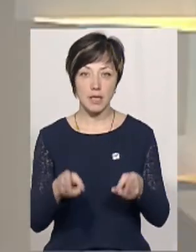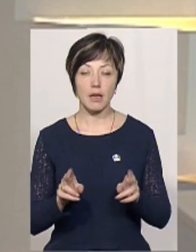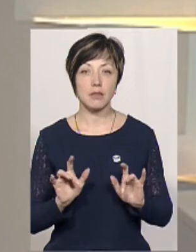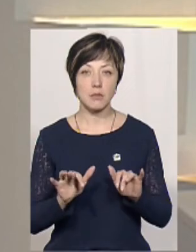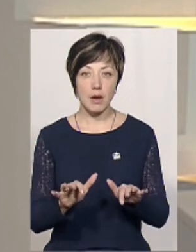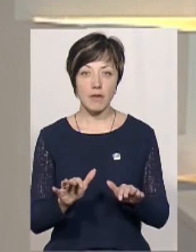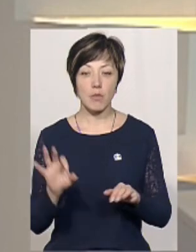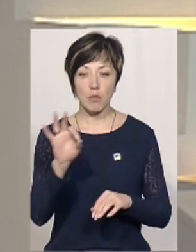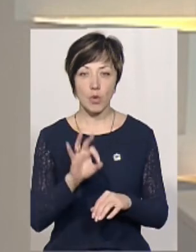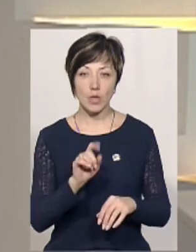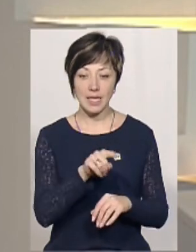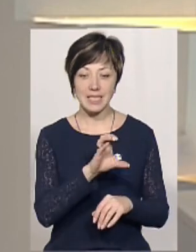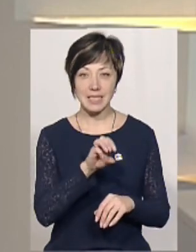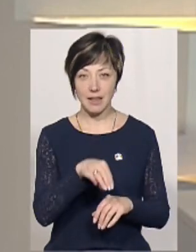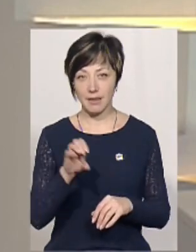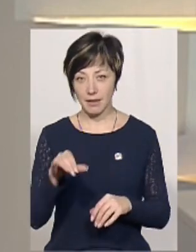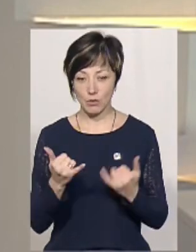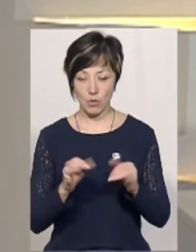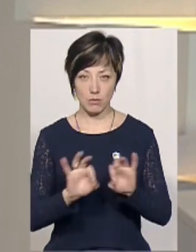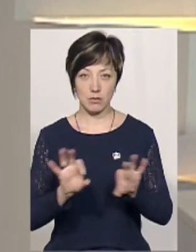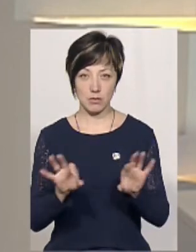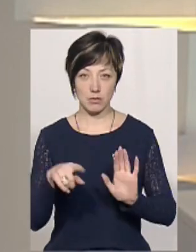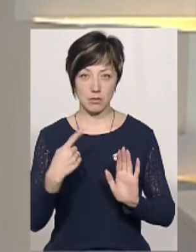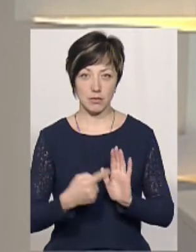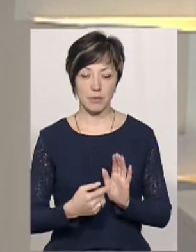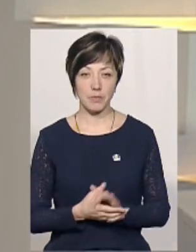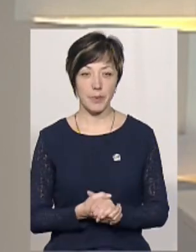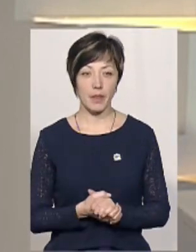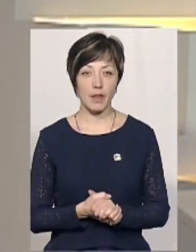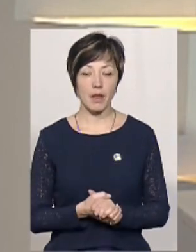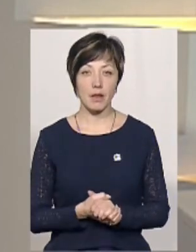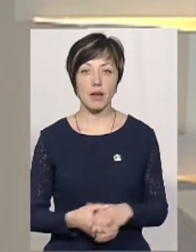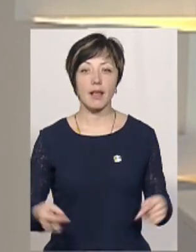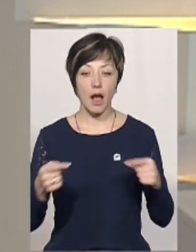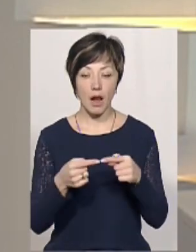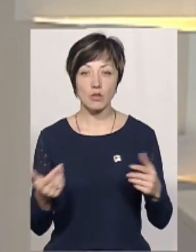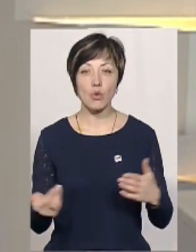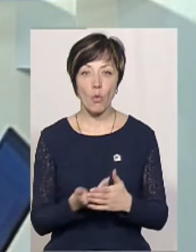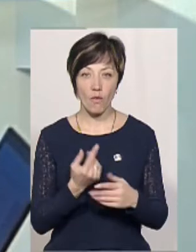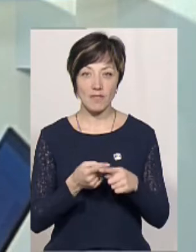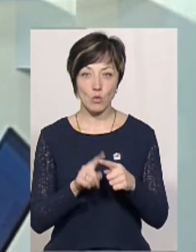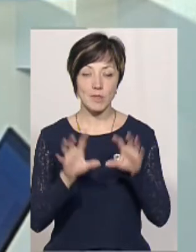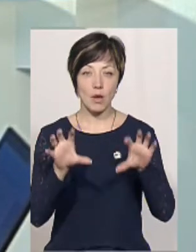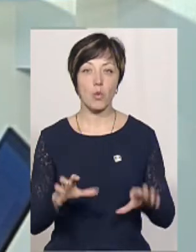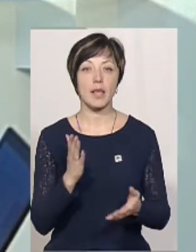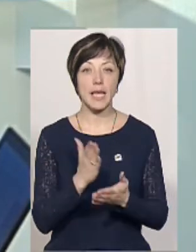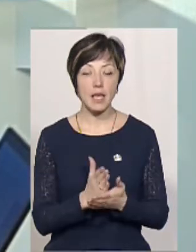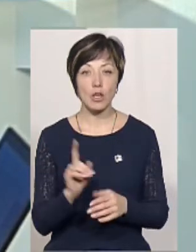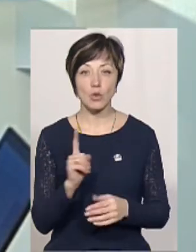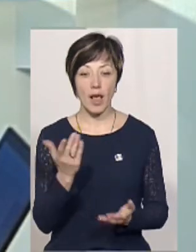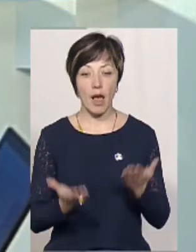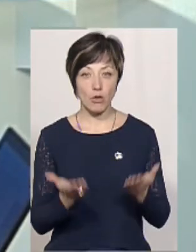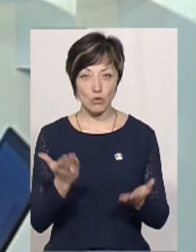кримінальне провадження от стосовно тих статей, про які ми сьогодні говоримо? Якраз новацією цього закону є те, що